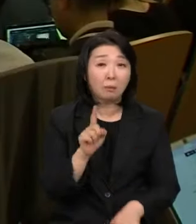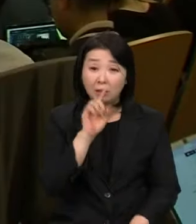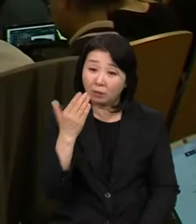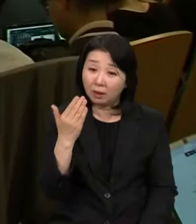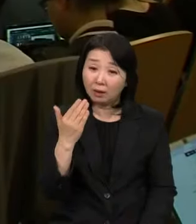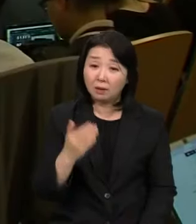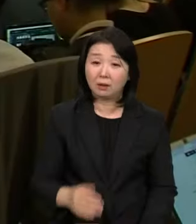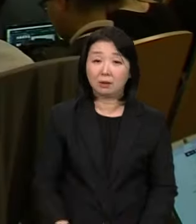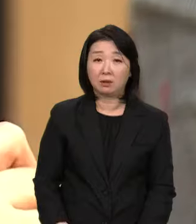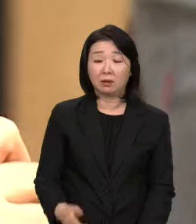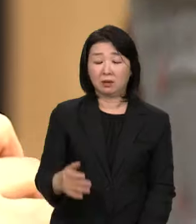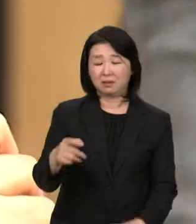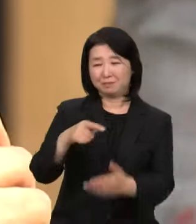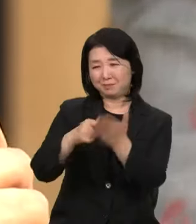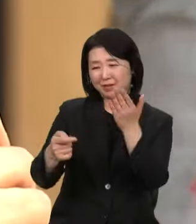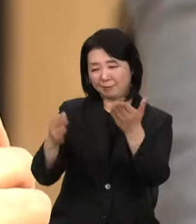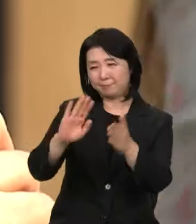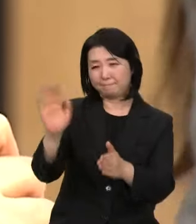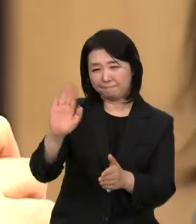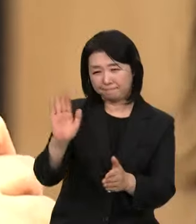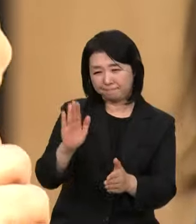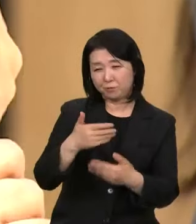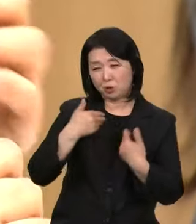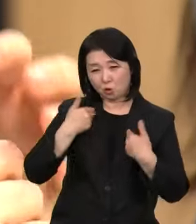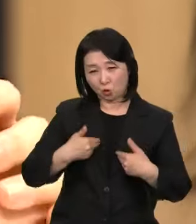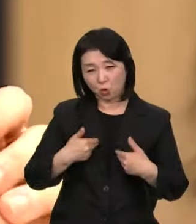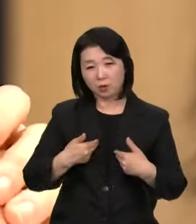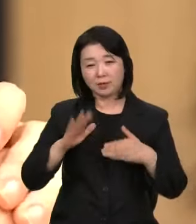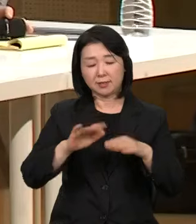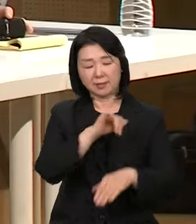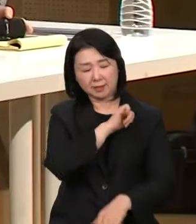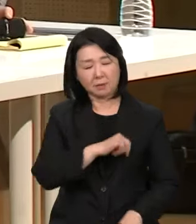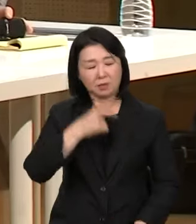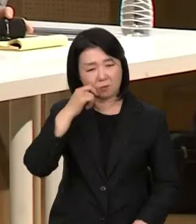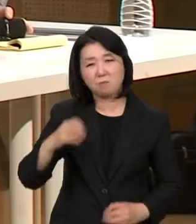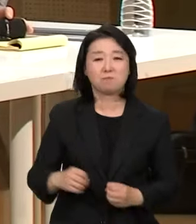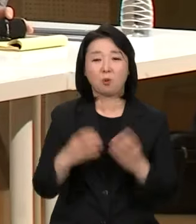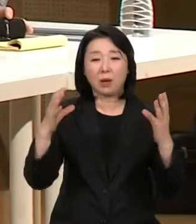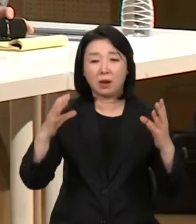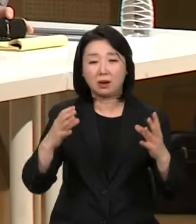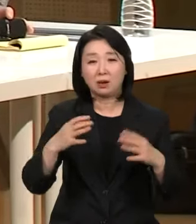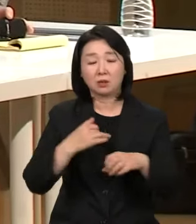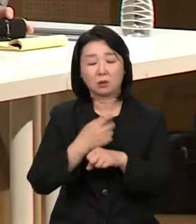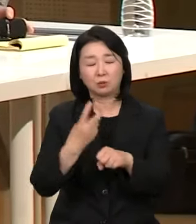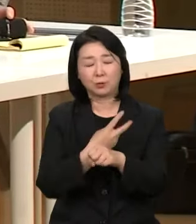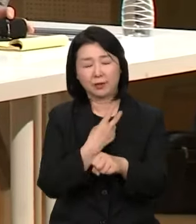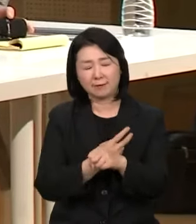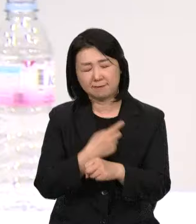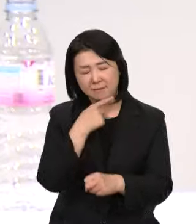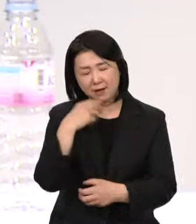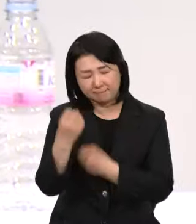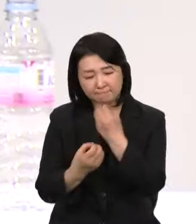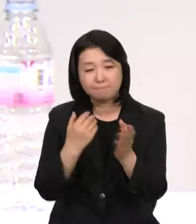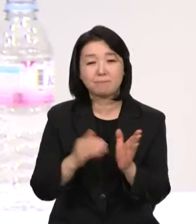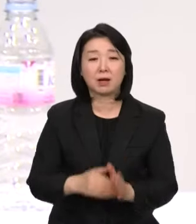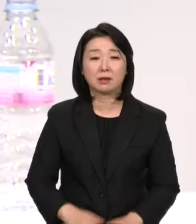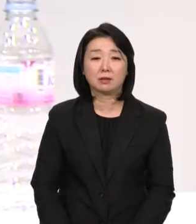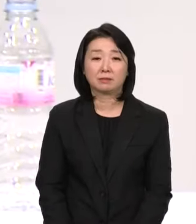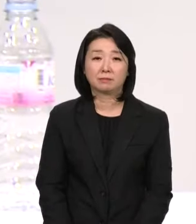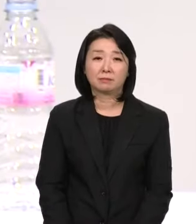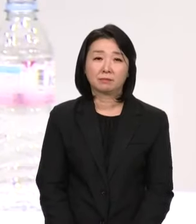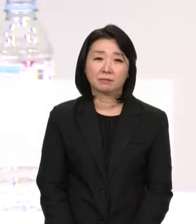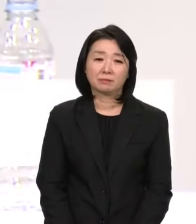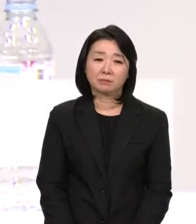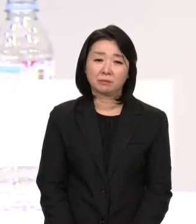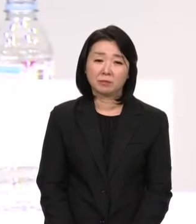대표는 뉴진스에 피해를 주지 않기 위해 조용히 있었지만 더 이상 참기 어렵다면서 2시간 넘게 심경을 토로했습니다. 자기가